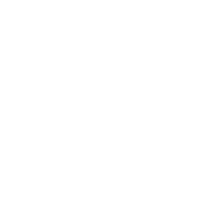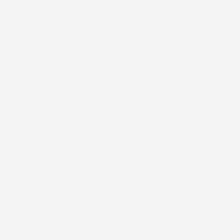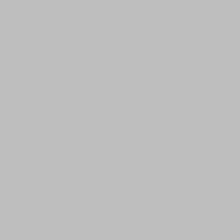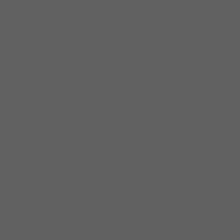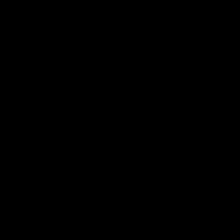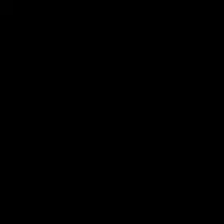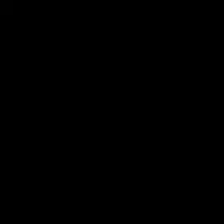i